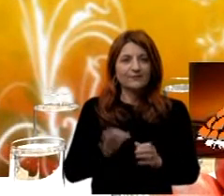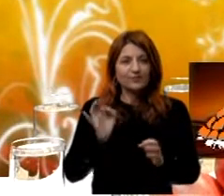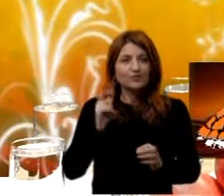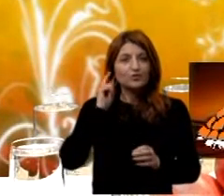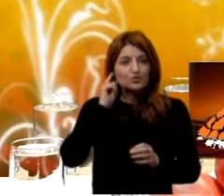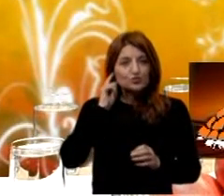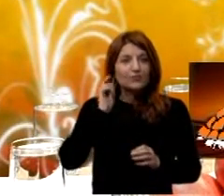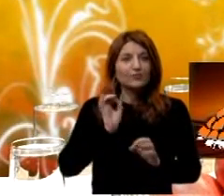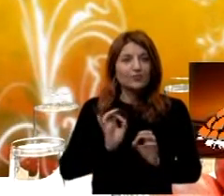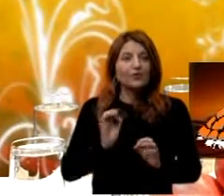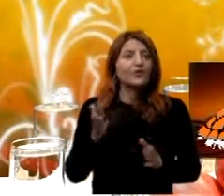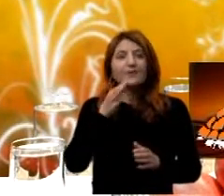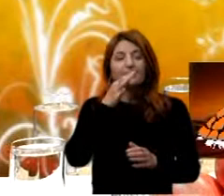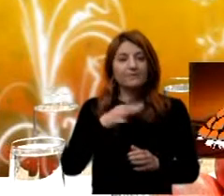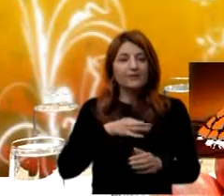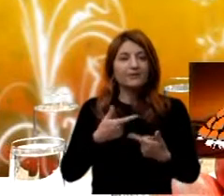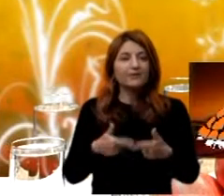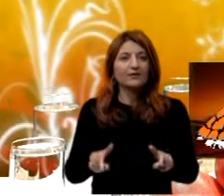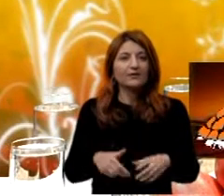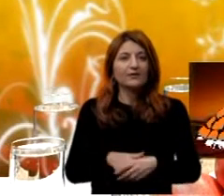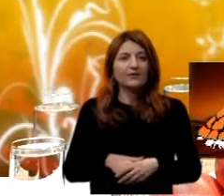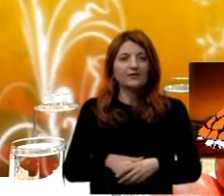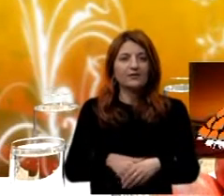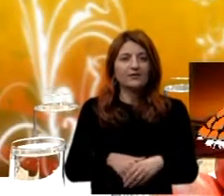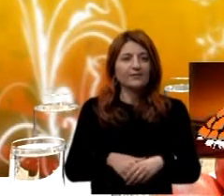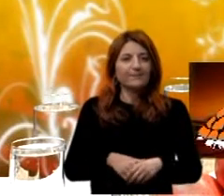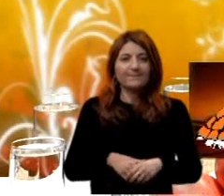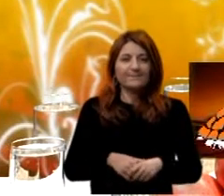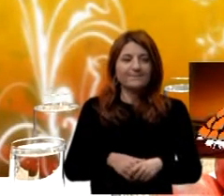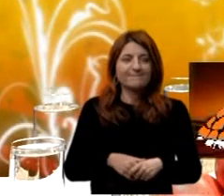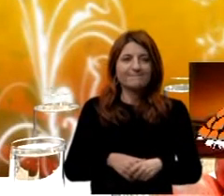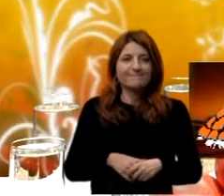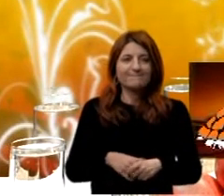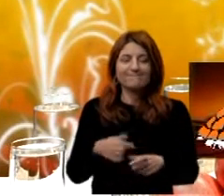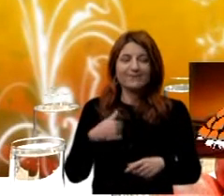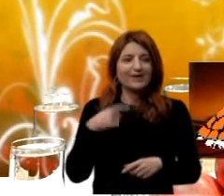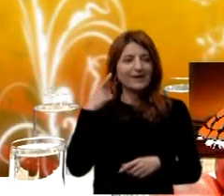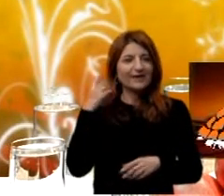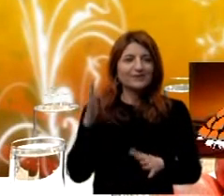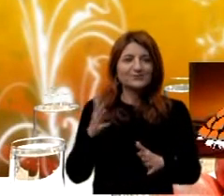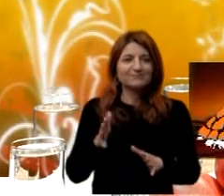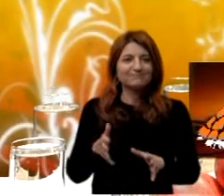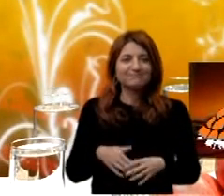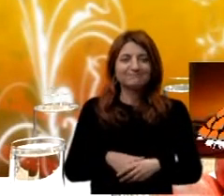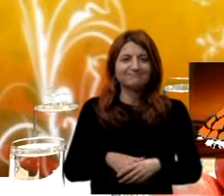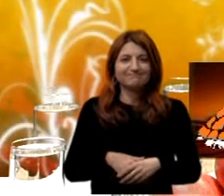Čujemo odlično. Samo pitajte što želite. Evo, ja neću ništa, mislim, neću pitati, nego sad se nadovežem